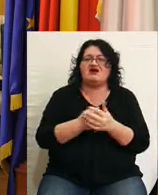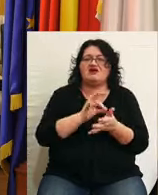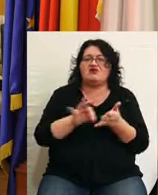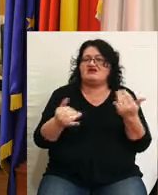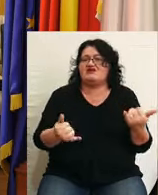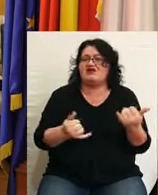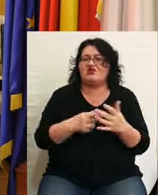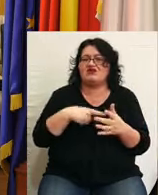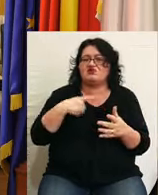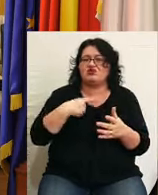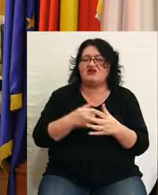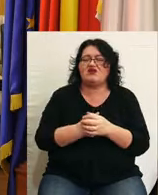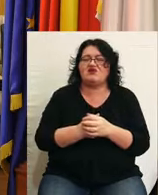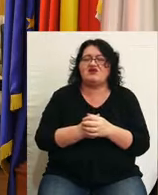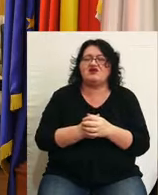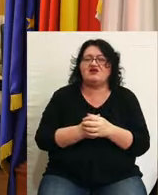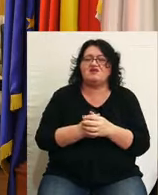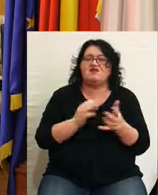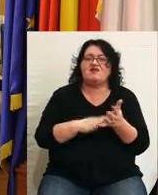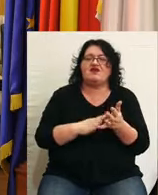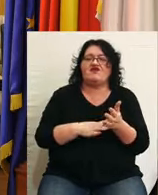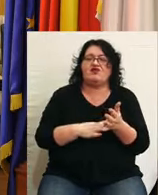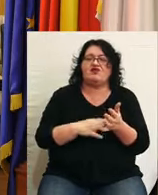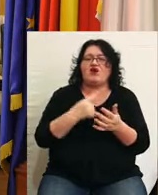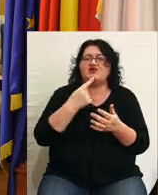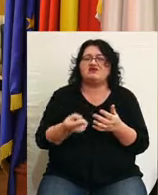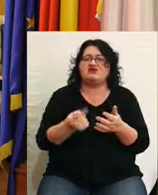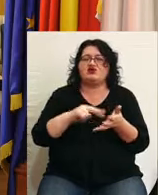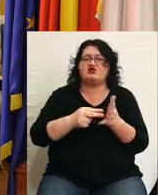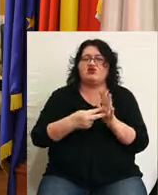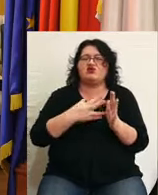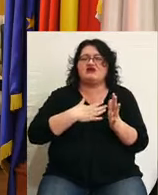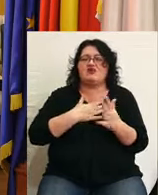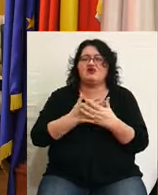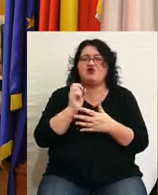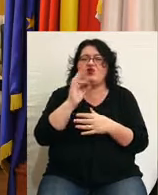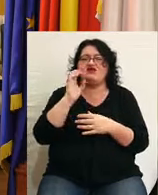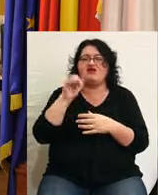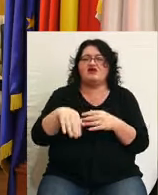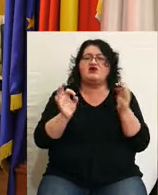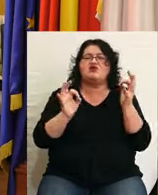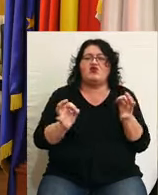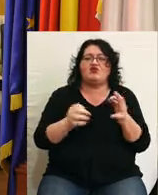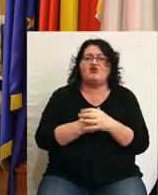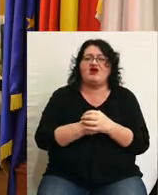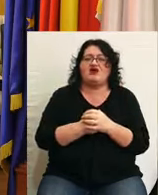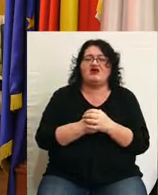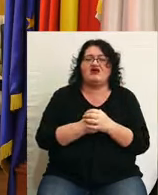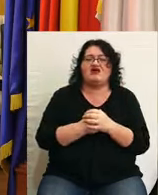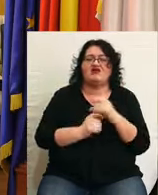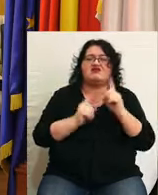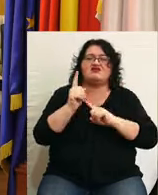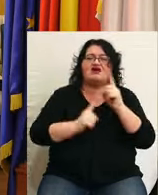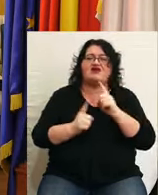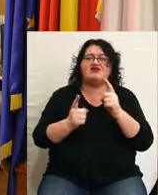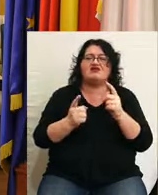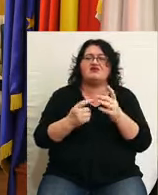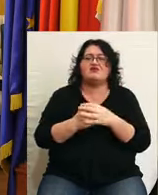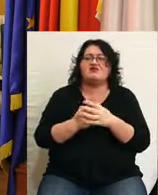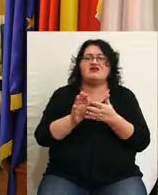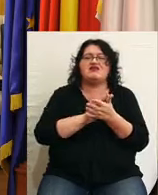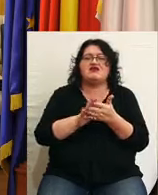suntem. Faptul că am zis că am soluții pentru Colterm, bineînțeles, adică, dar